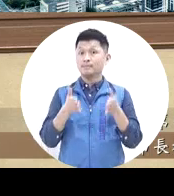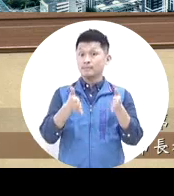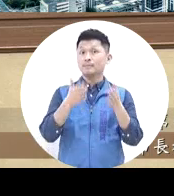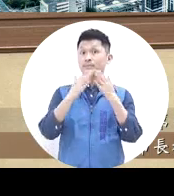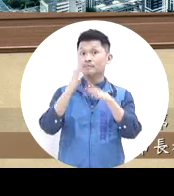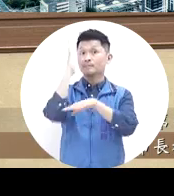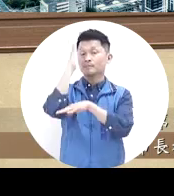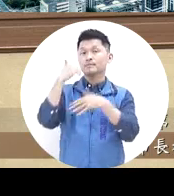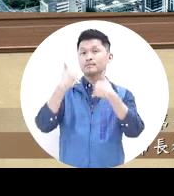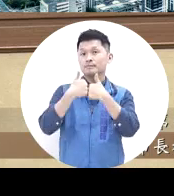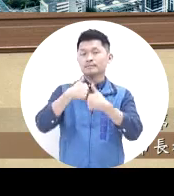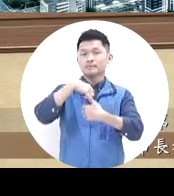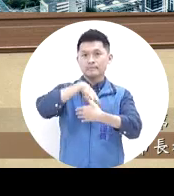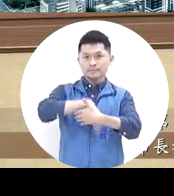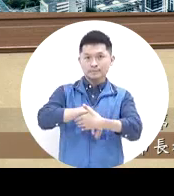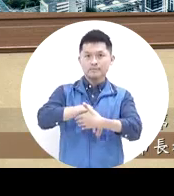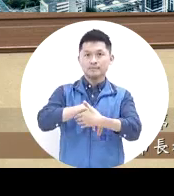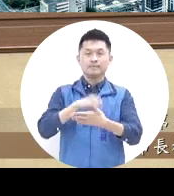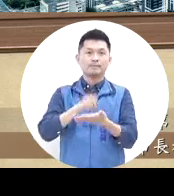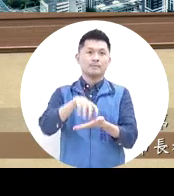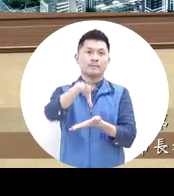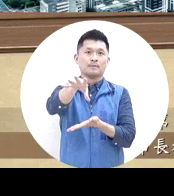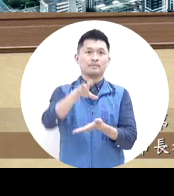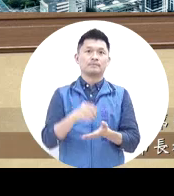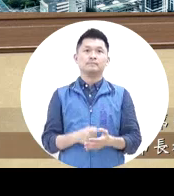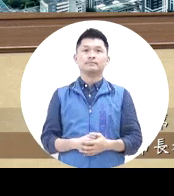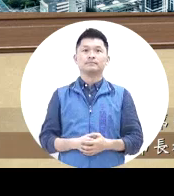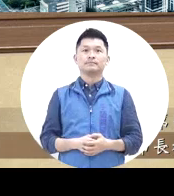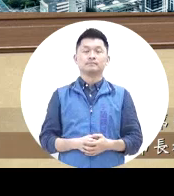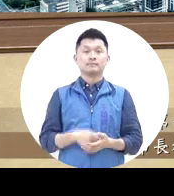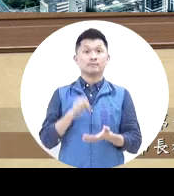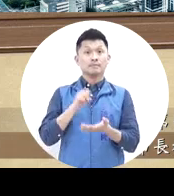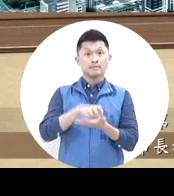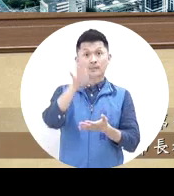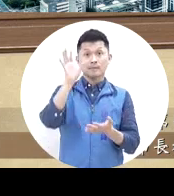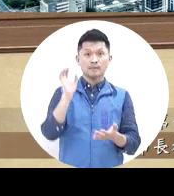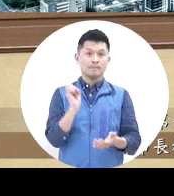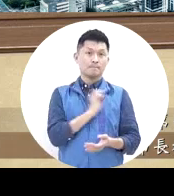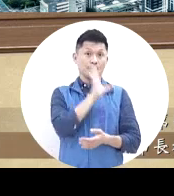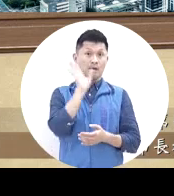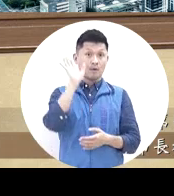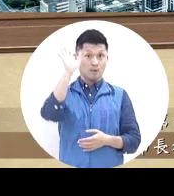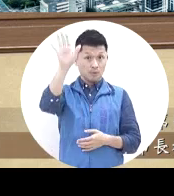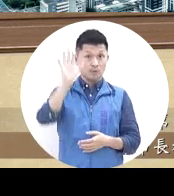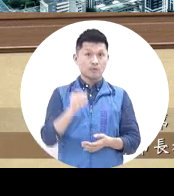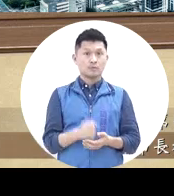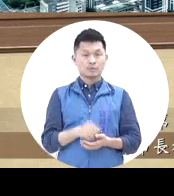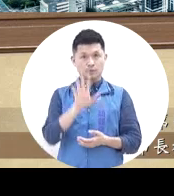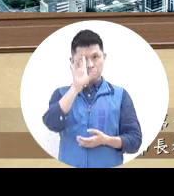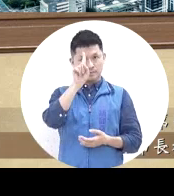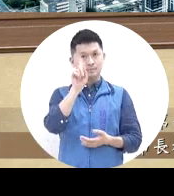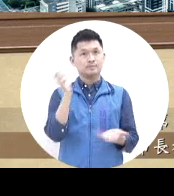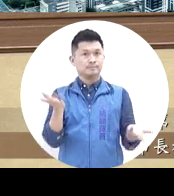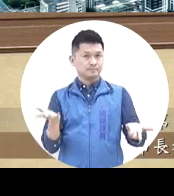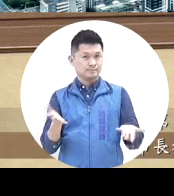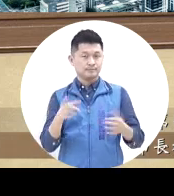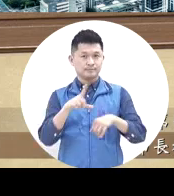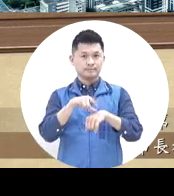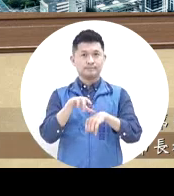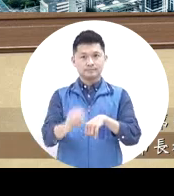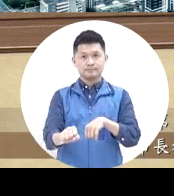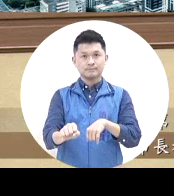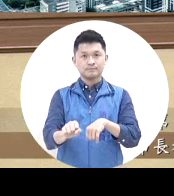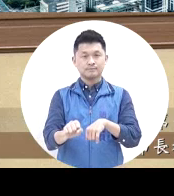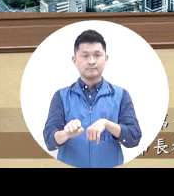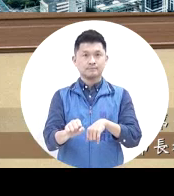会议的内容来做报告。在报告结束以后，有一件事特别借这个机会